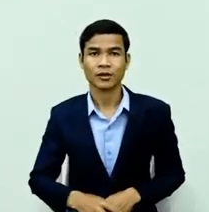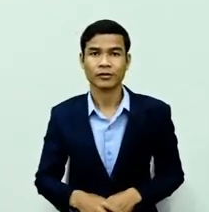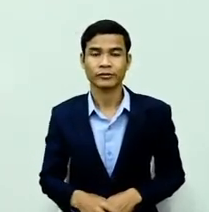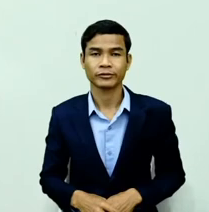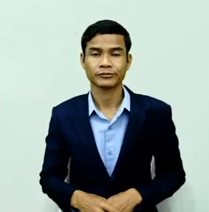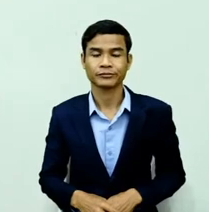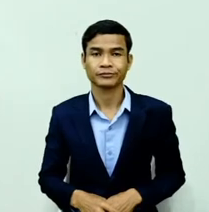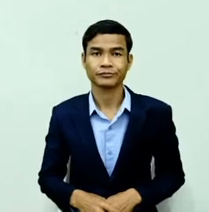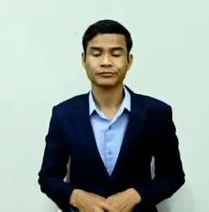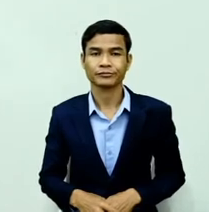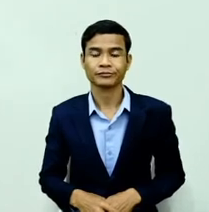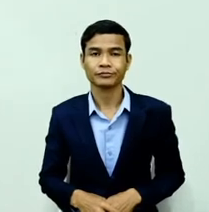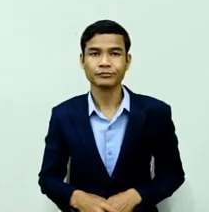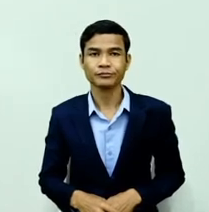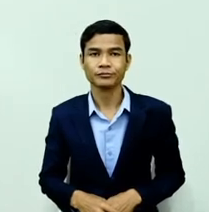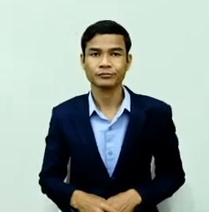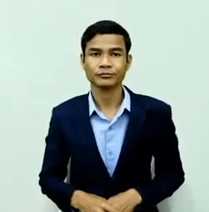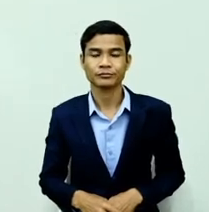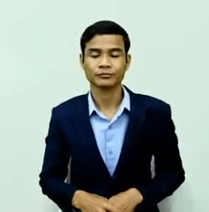cha